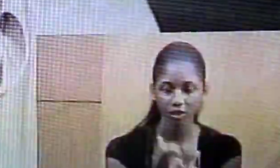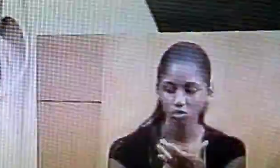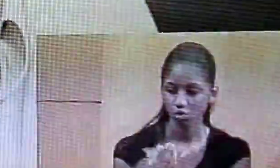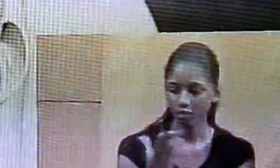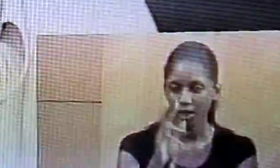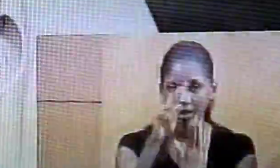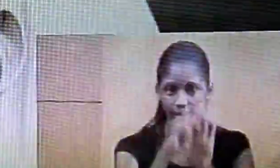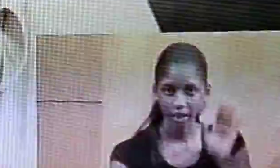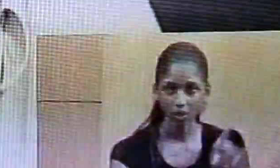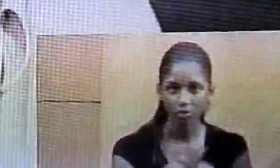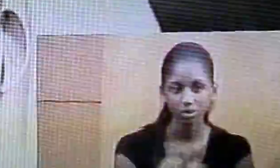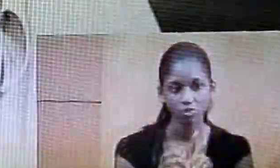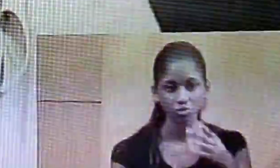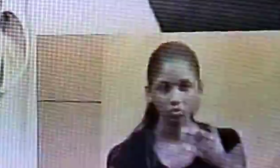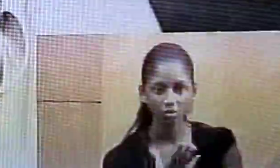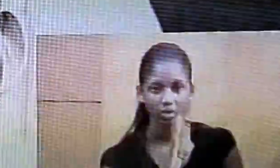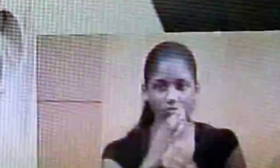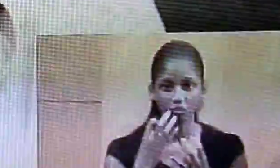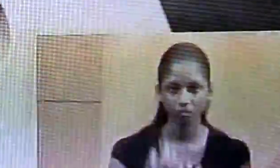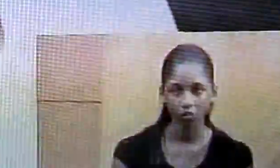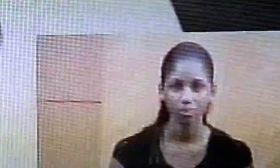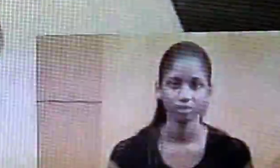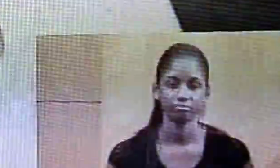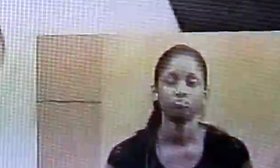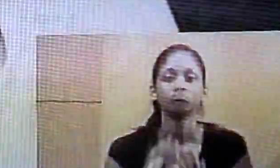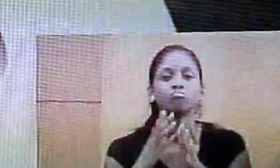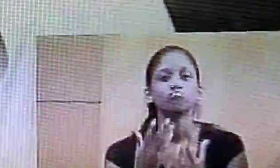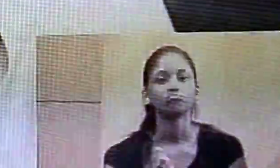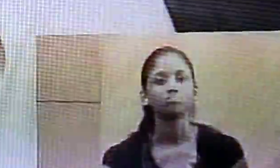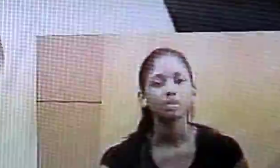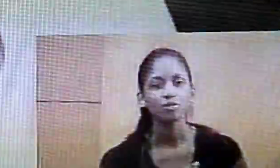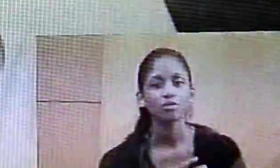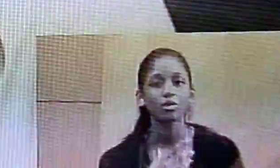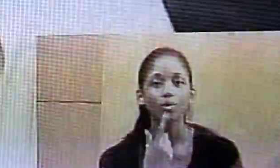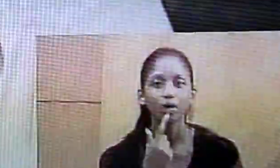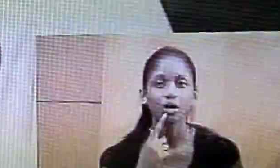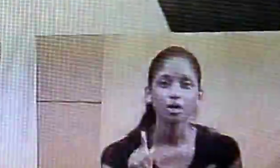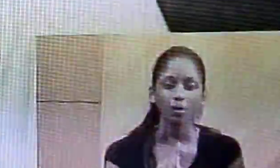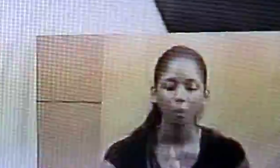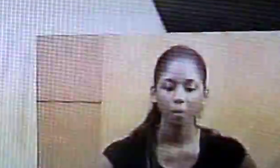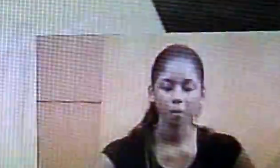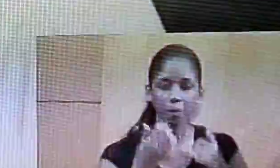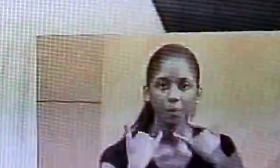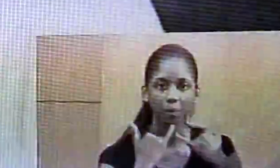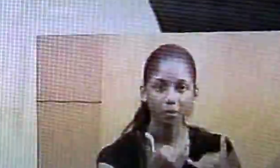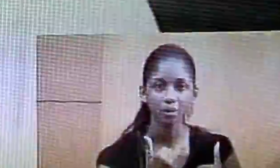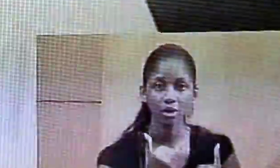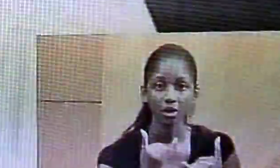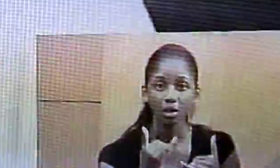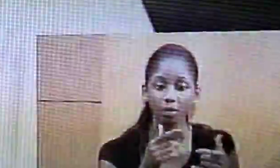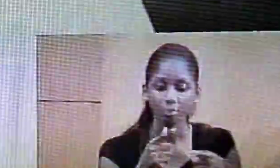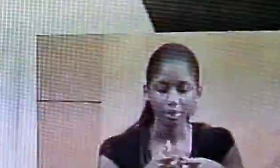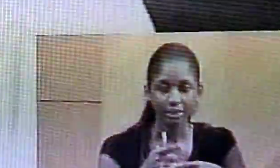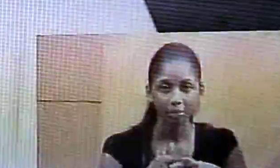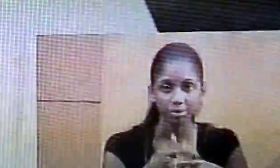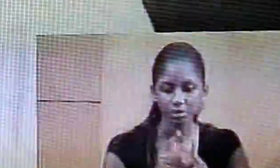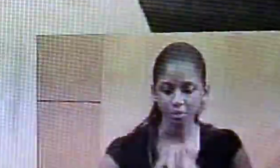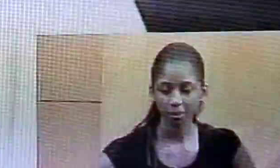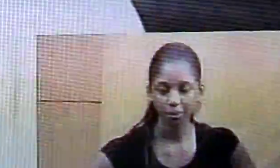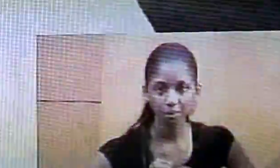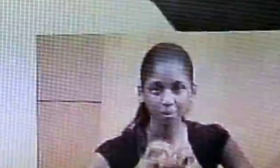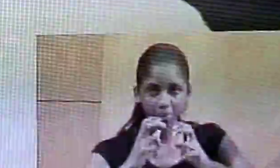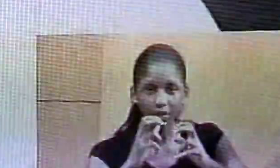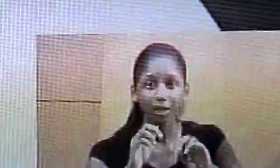nouvelles exigences. Donc il y a eu une montée en puissance progressive.